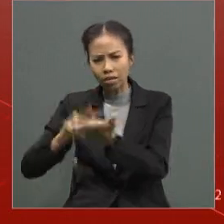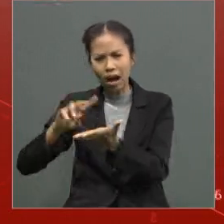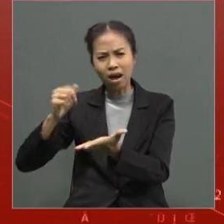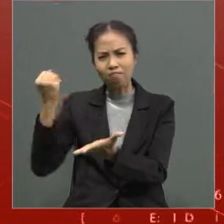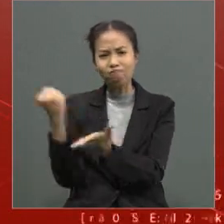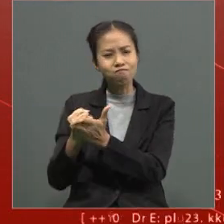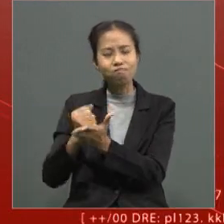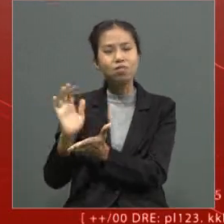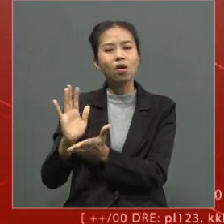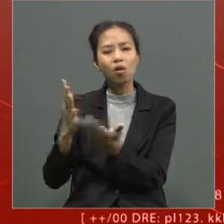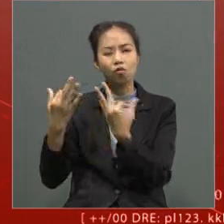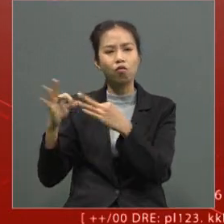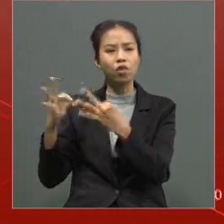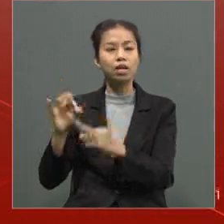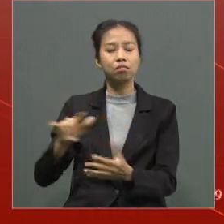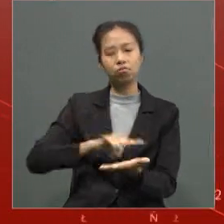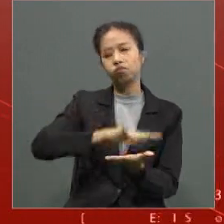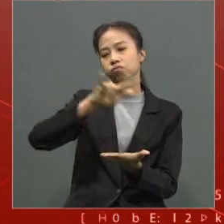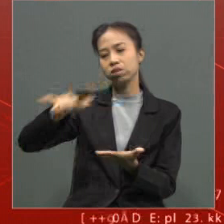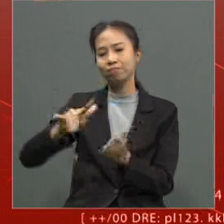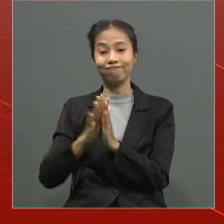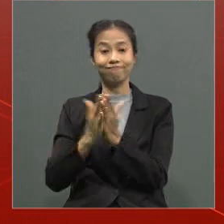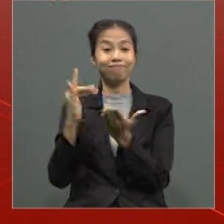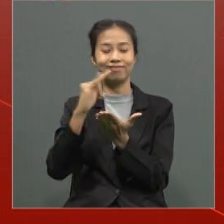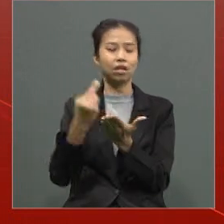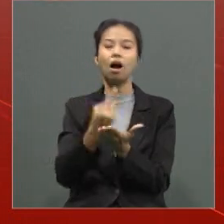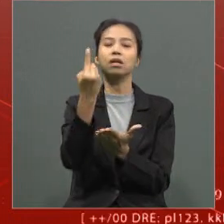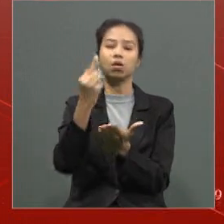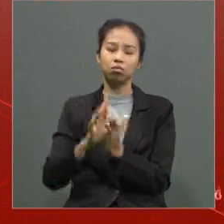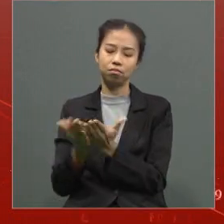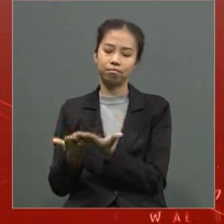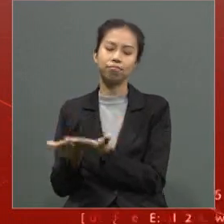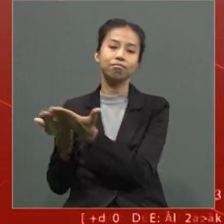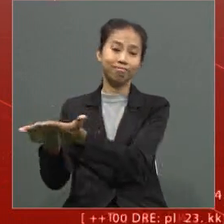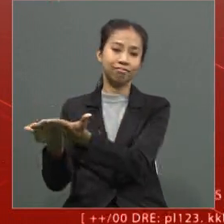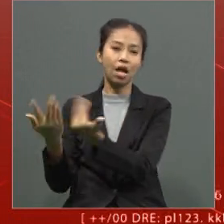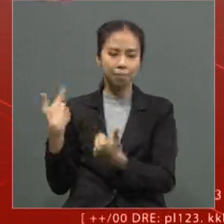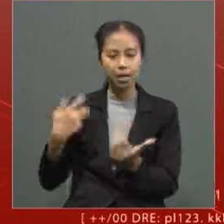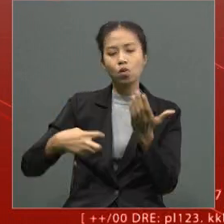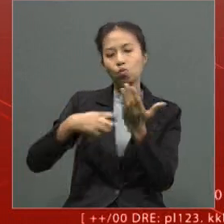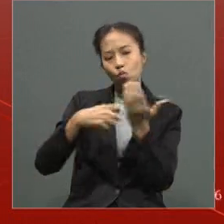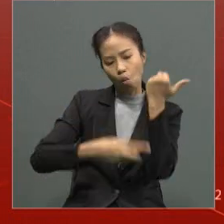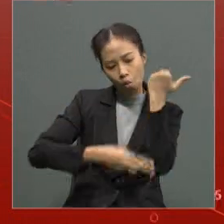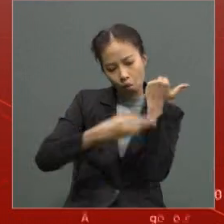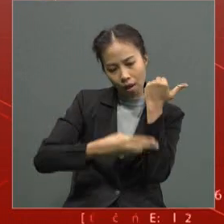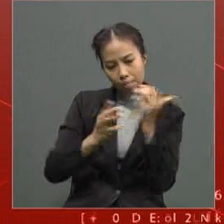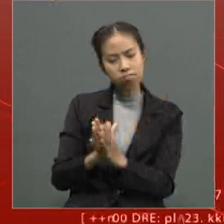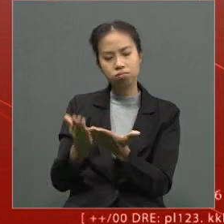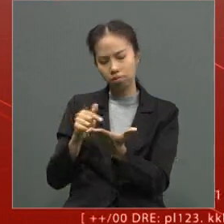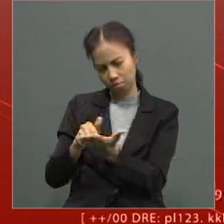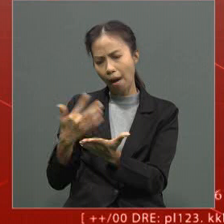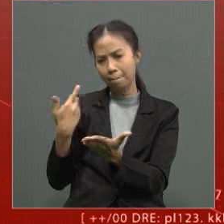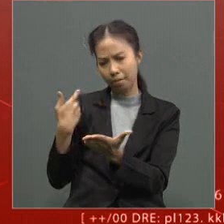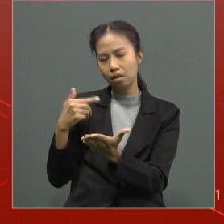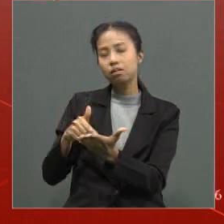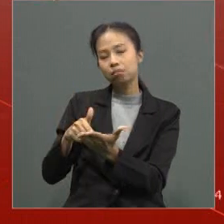เรามีวีซ่าฟรอย่างแหละคือไปถึงเนี่ยสามารแสดงหนังสือเดินทางแสดงอาจจะเป็นทั้งตั๋วโรงแรมที่พักให้ผ่านตรงตมที่เขาจะผ่านเนี่ย